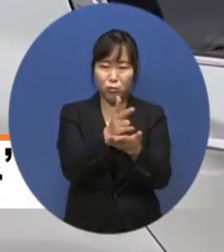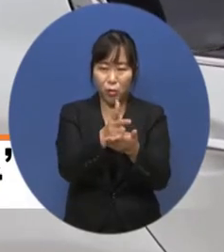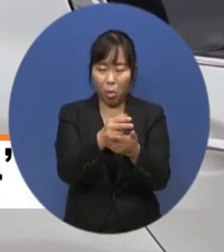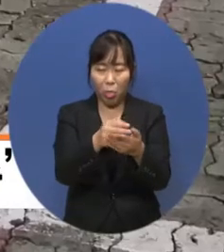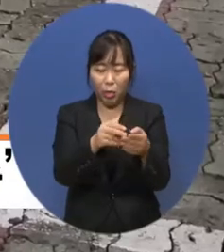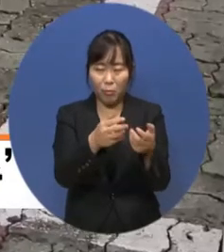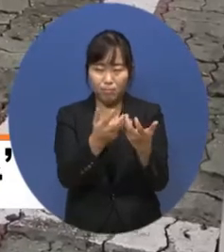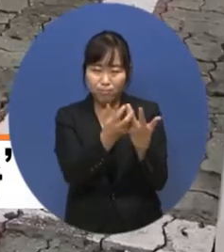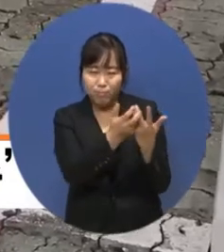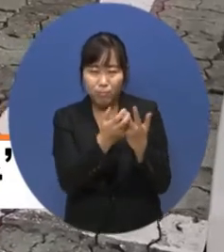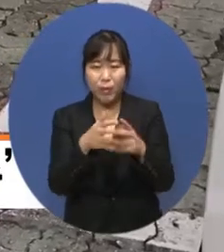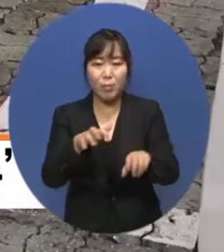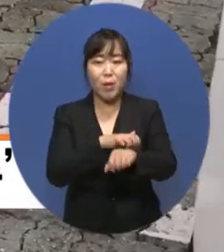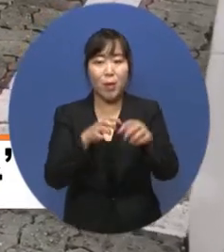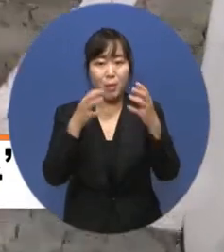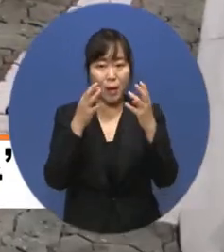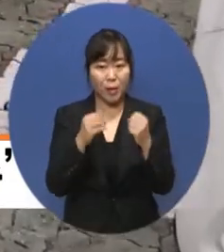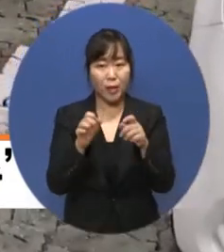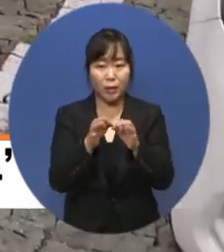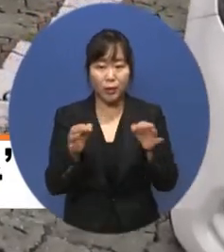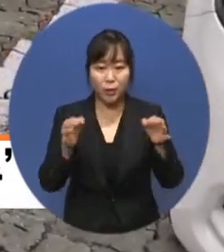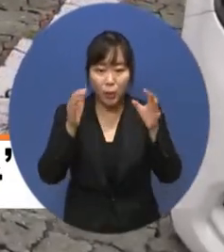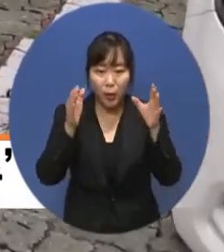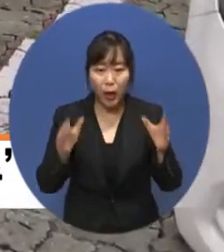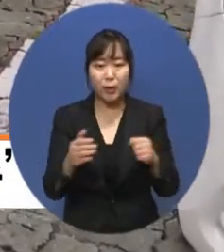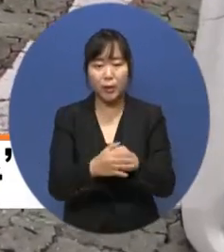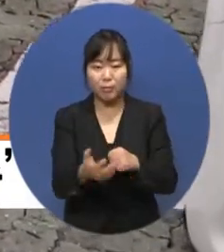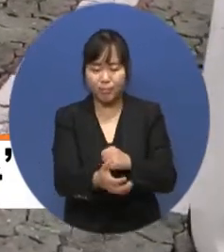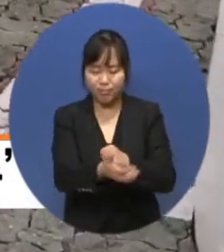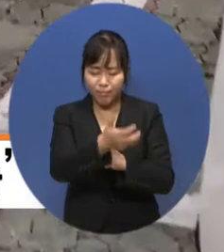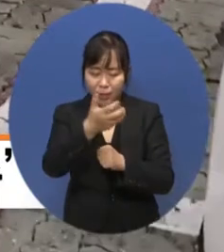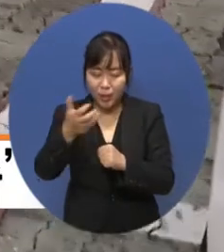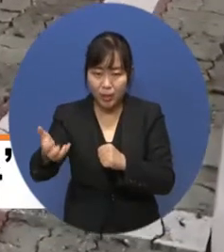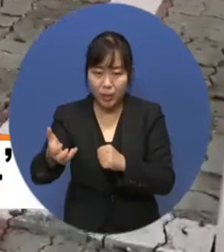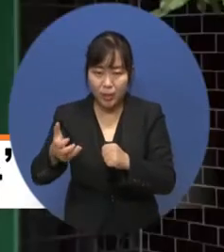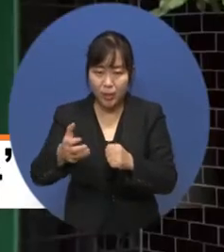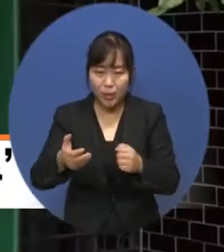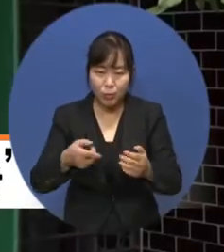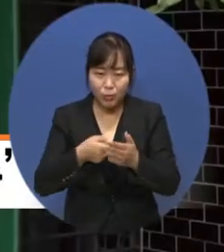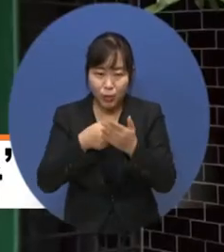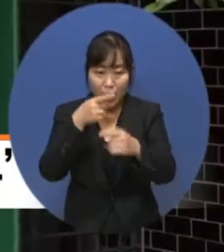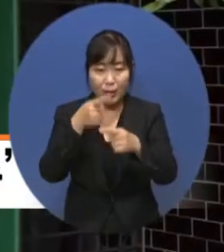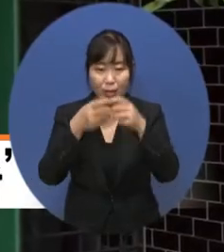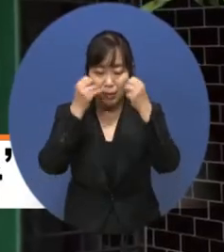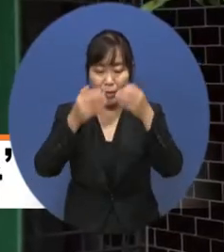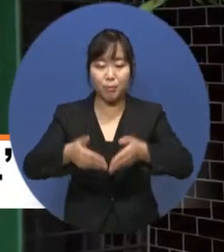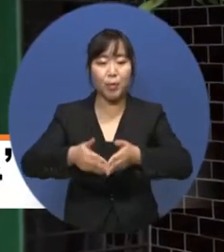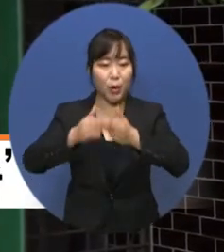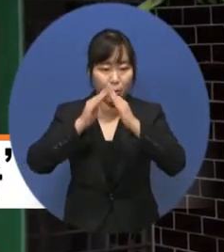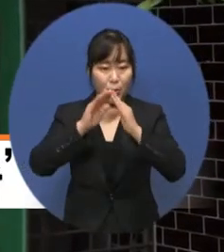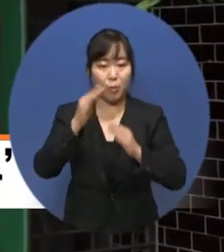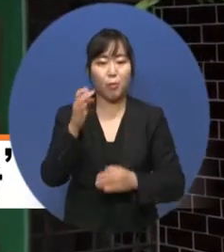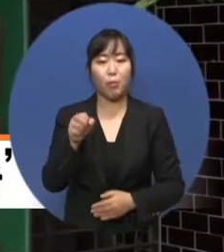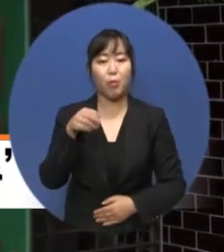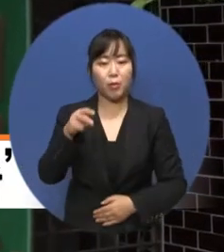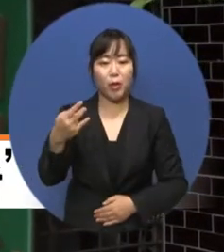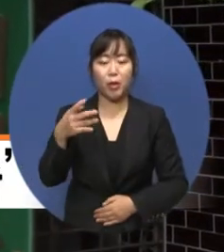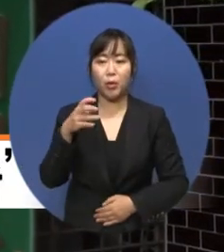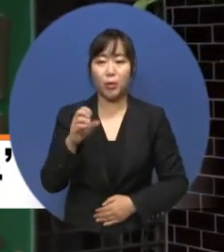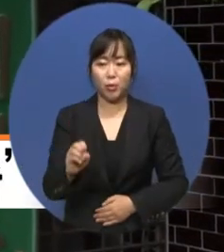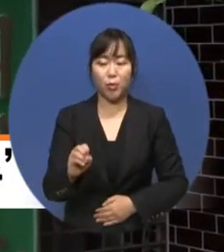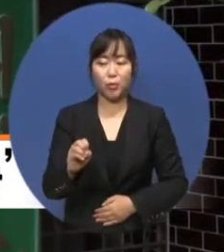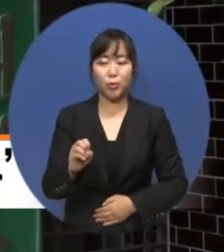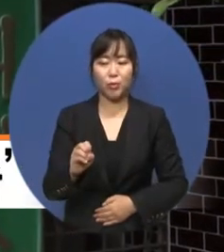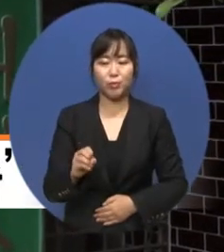공간으로 불편이 많아 그동안 이전 작업을 추진해오다 새 회관을 신축하고 봉계동 시대를